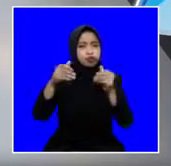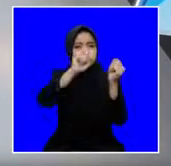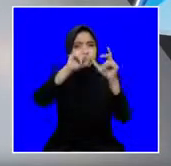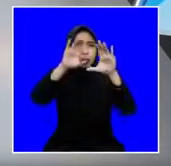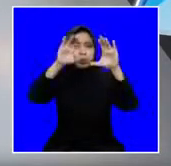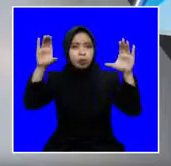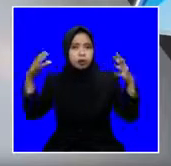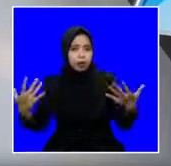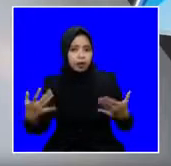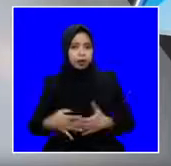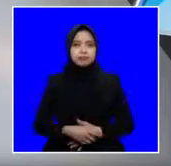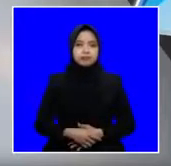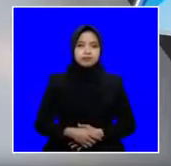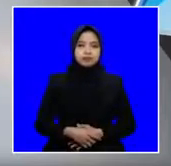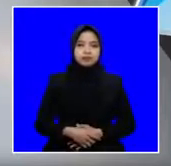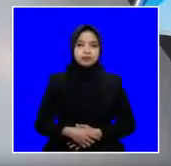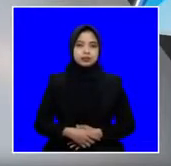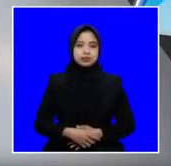jangka panjang? Silakan.